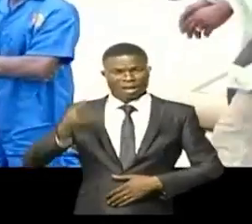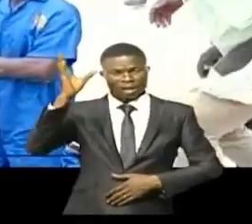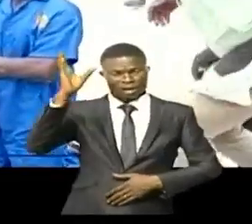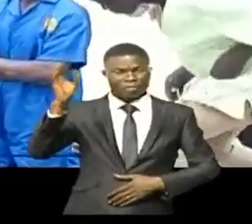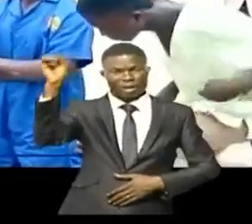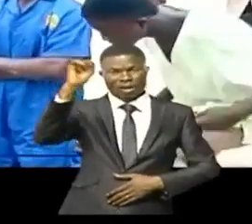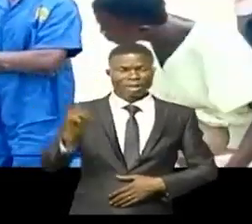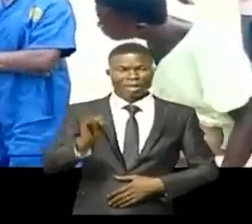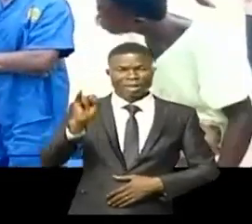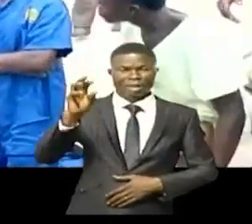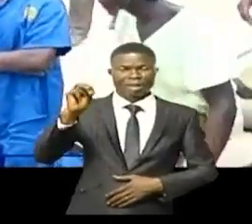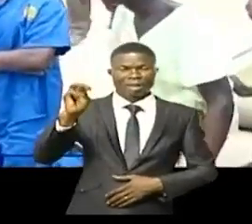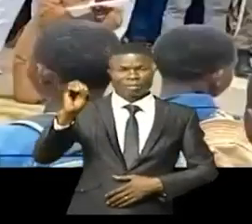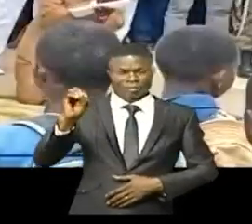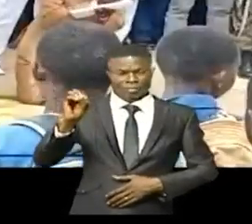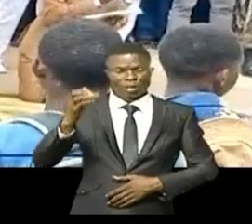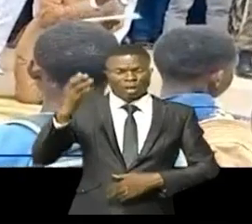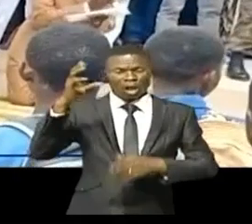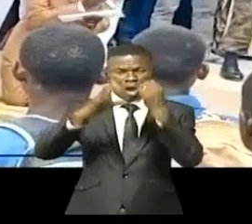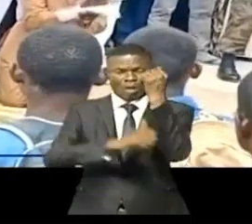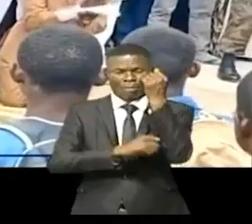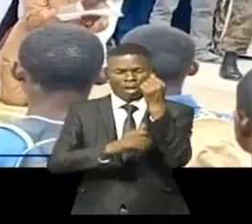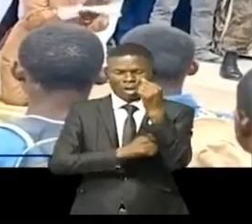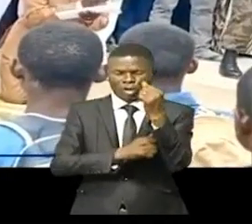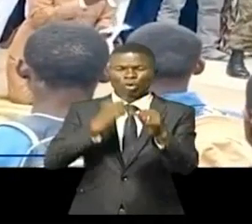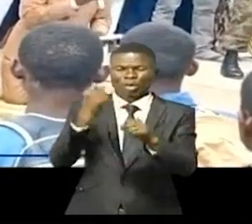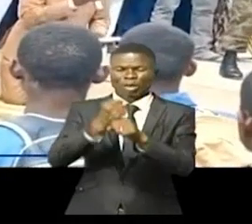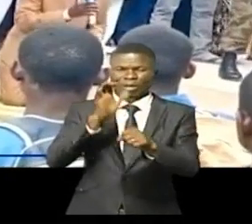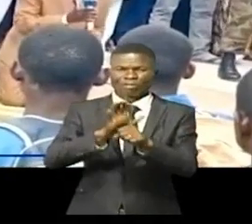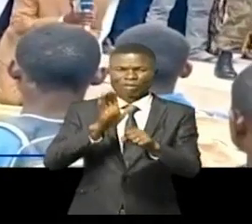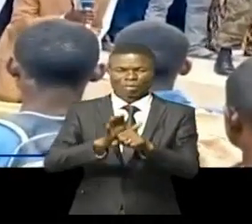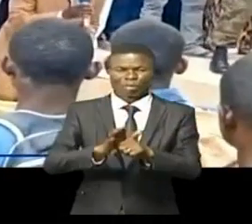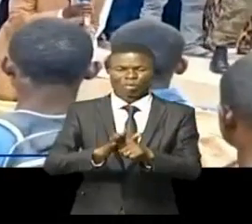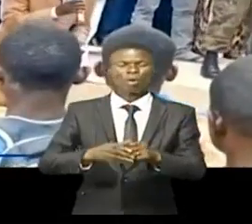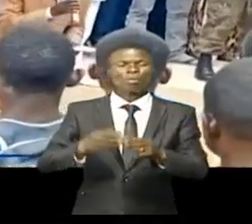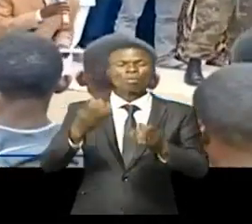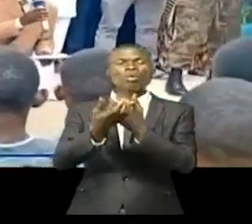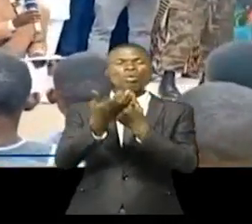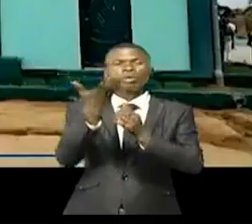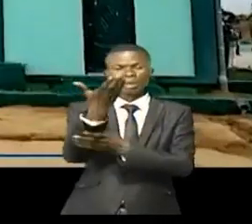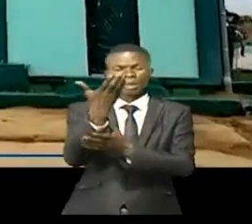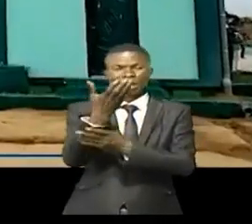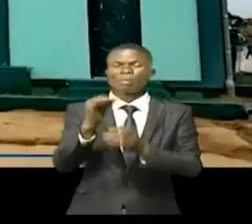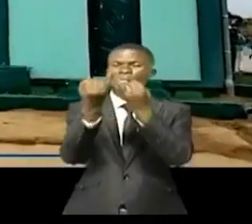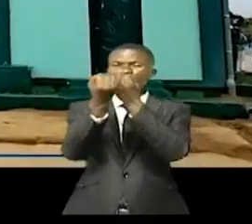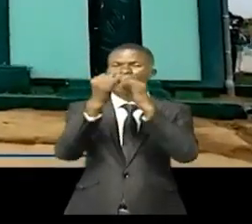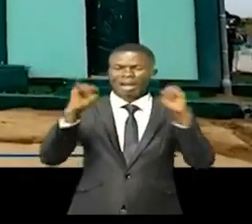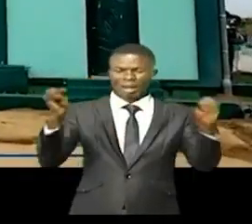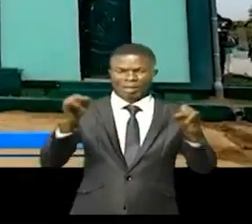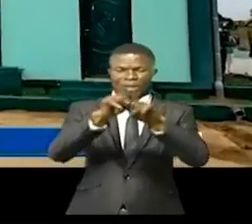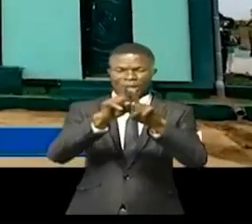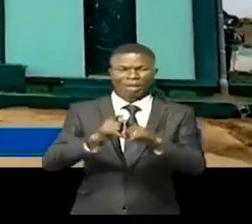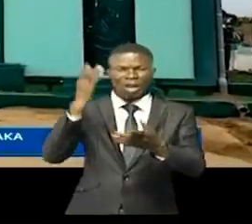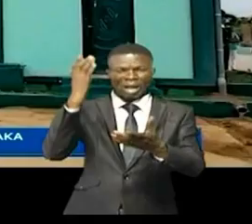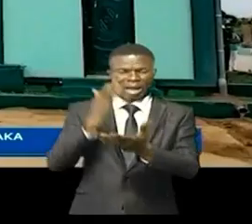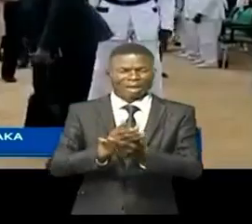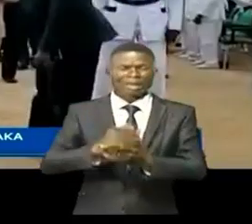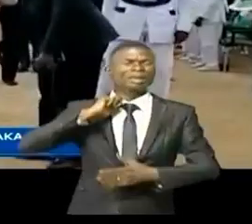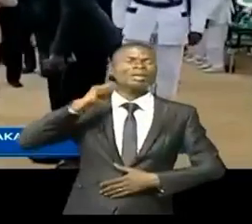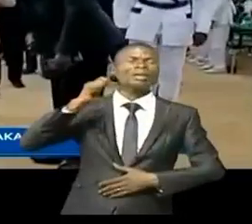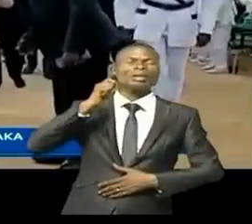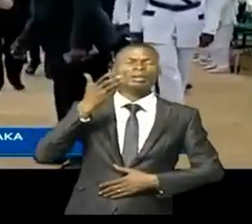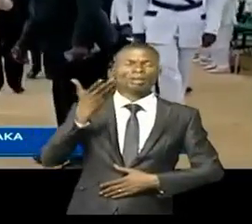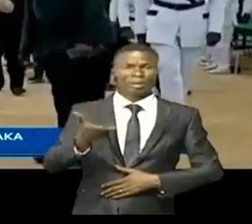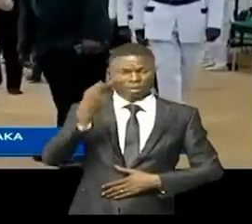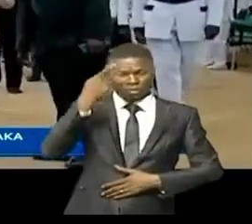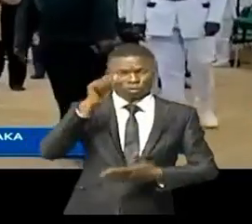Simo Kimbangu, cet homme historique qui a milité pour la décolonisation de la RDC en particulier et à l'Afrique en général. Pour ce